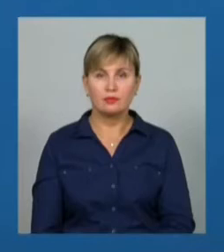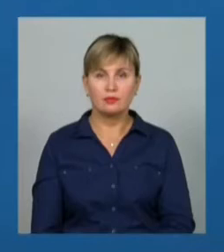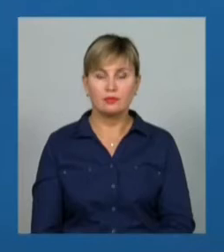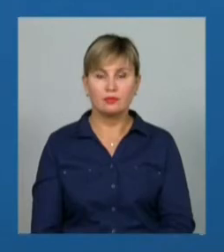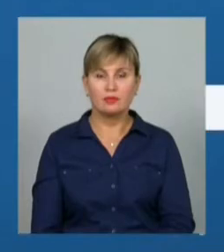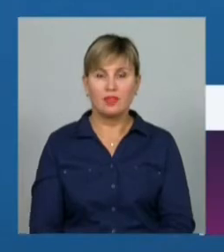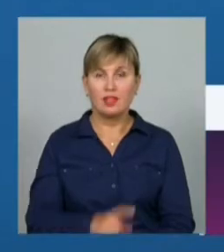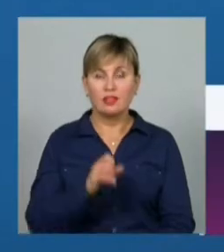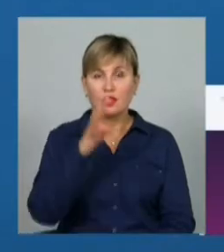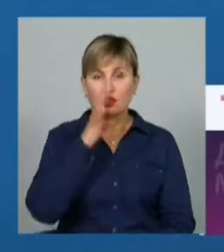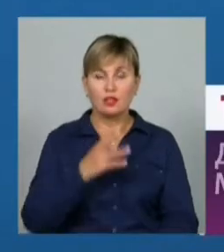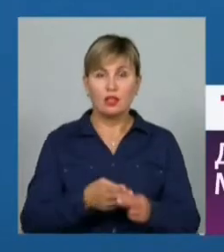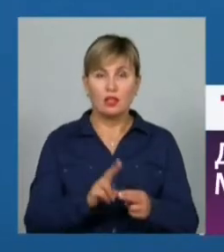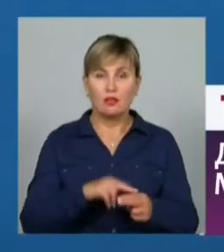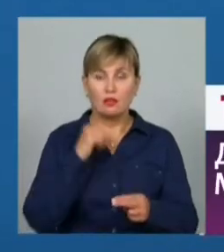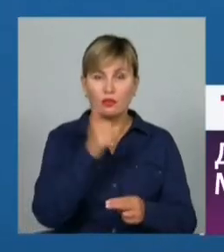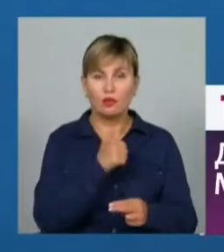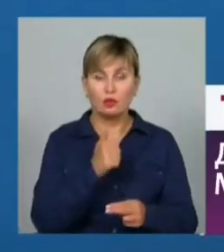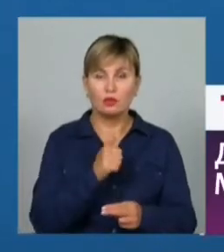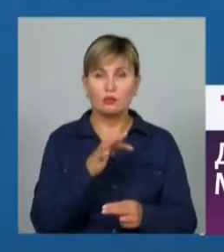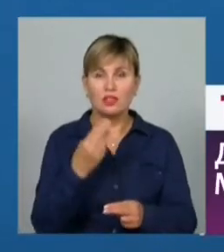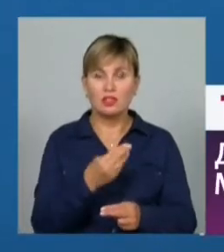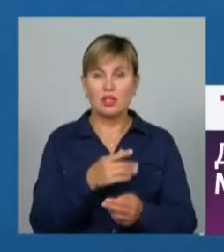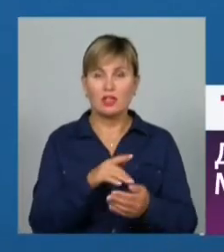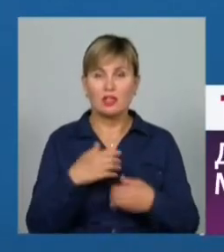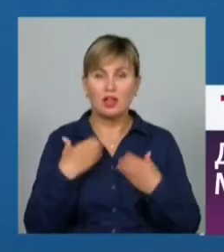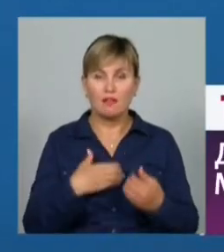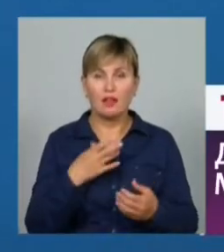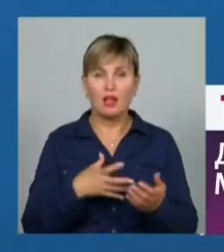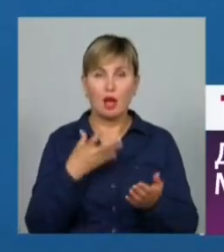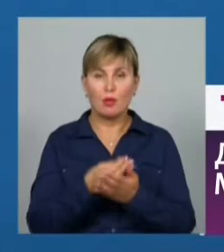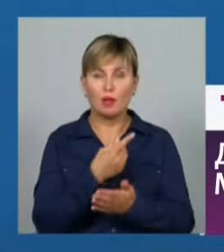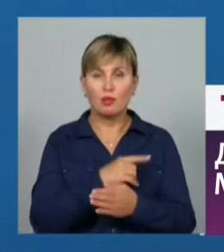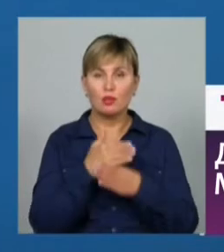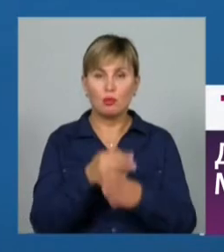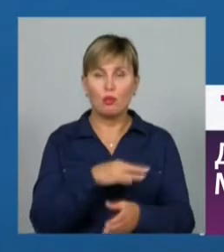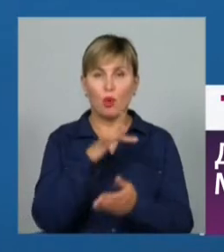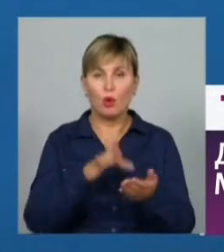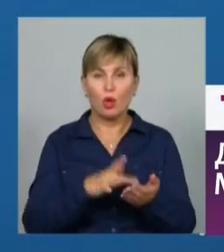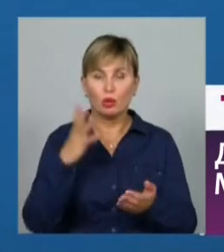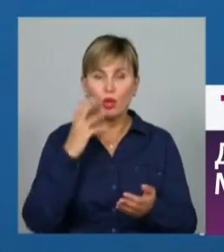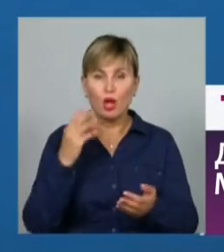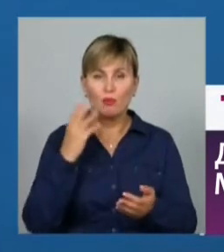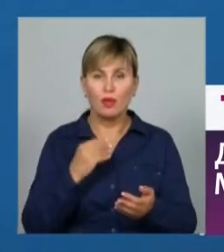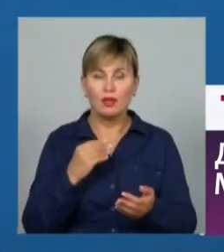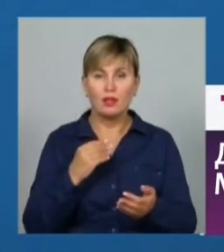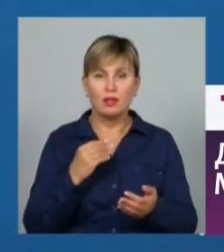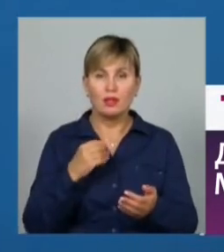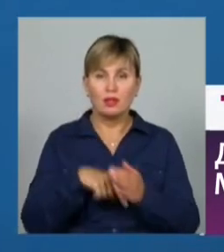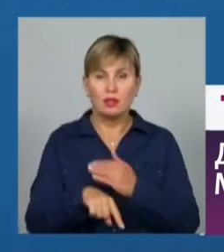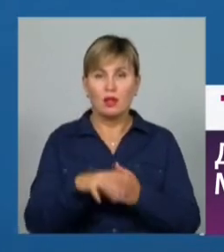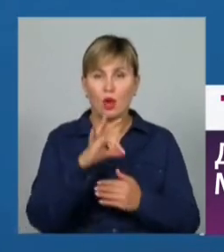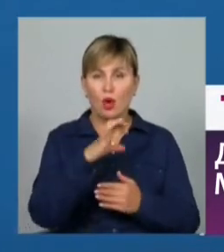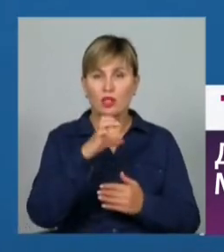За 4 месяца этого года фонд социально-медицинского страхования на оплату медицинской помощи по городу Алматы в пакете УСМС